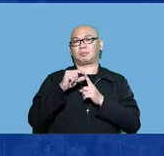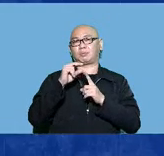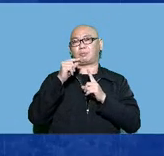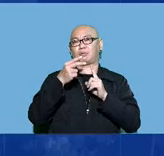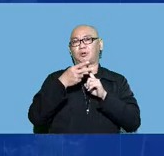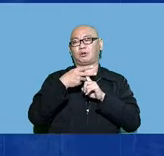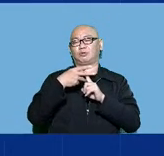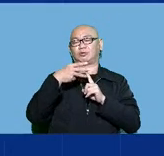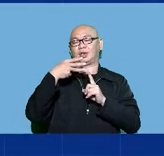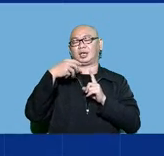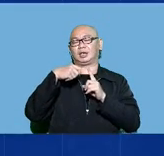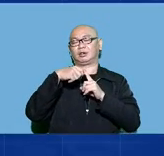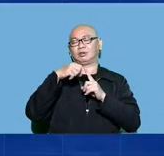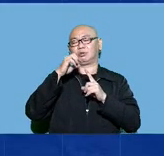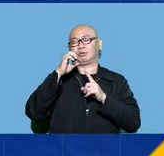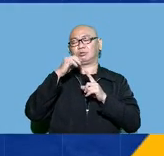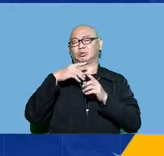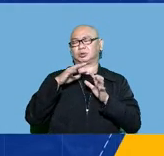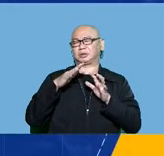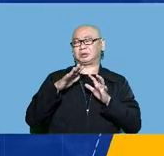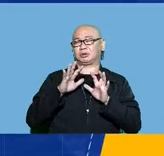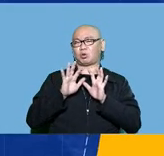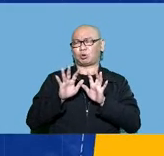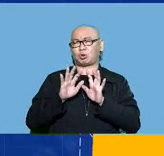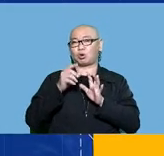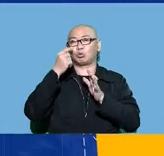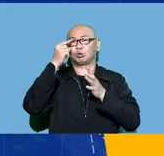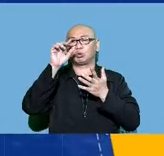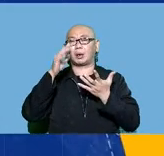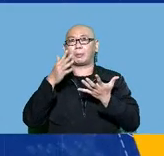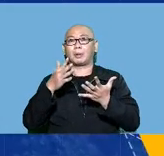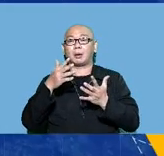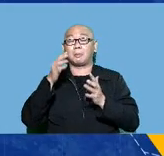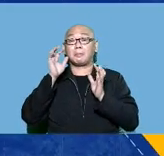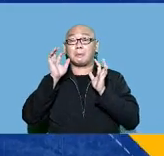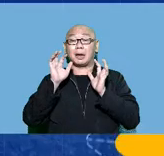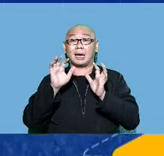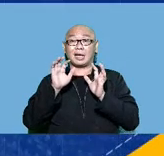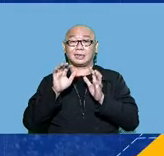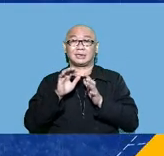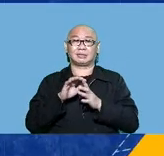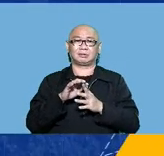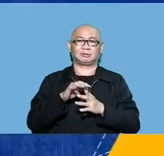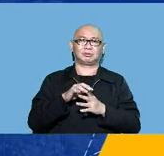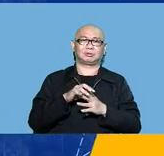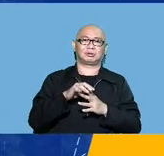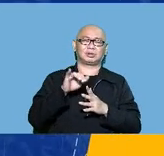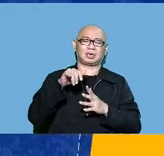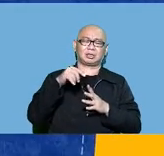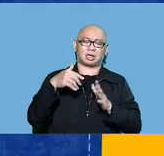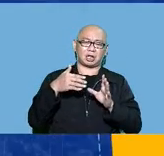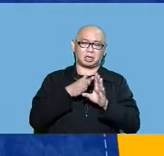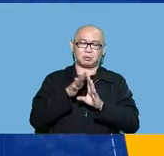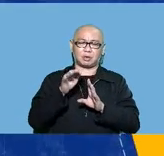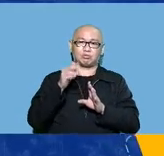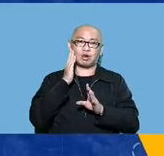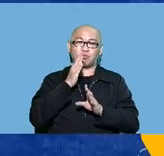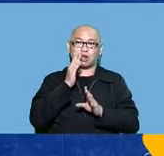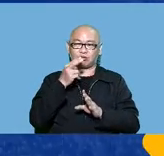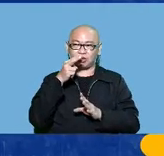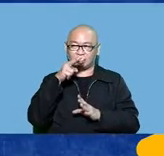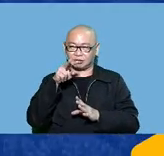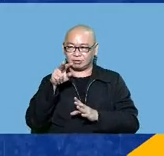saya sering didorong-dorong untuk banyak Pak Yuri disalib yang muda-muda itu. Ya,